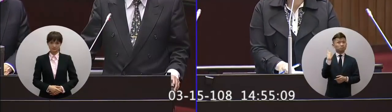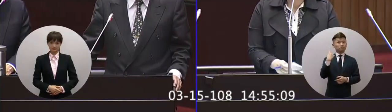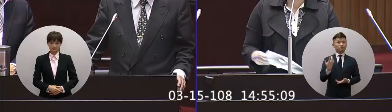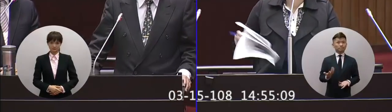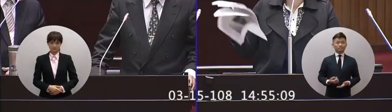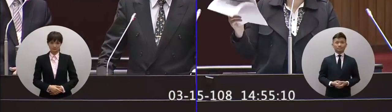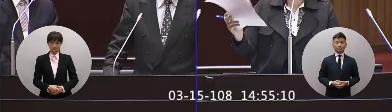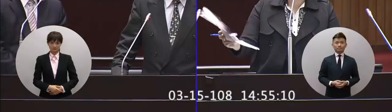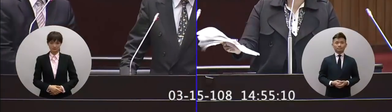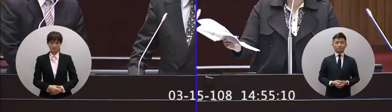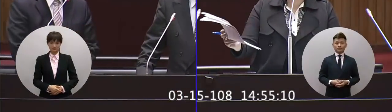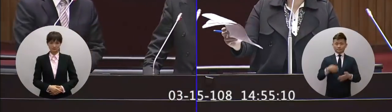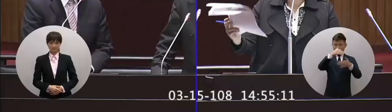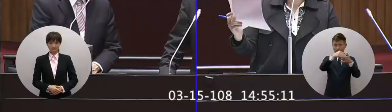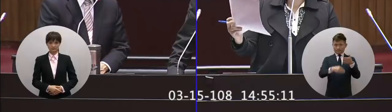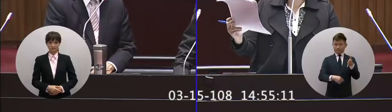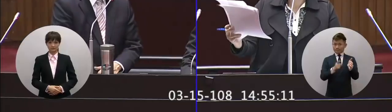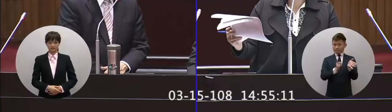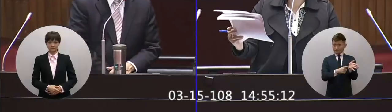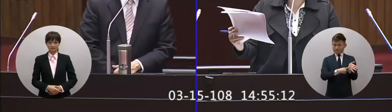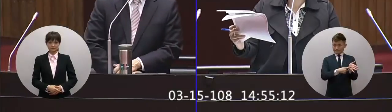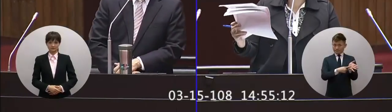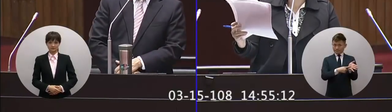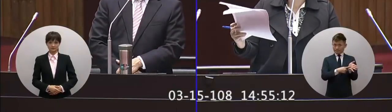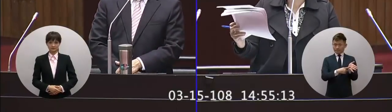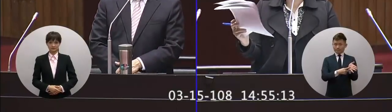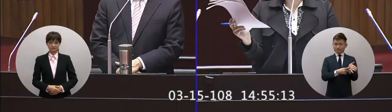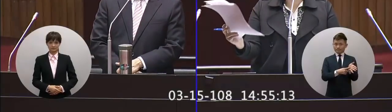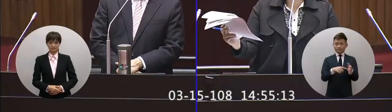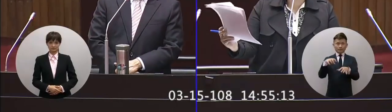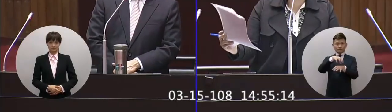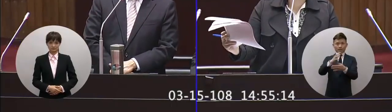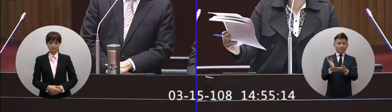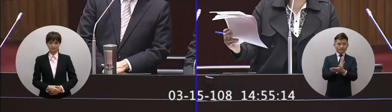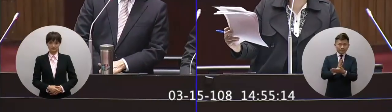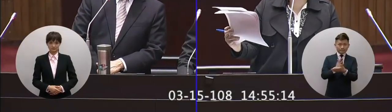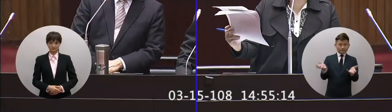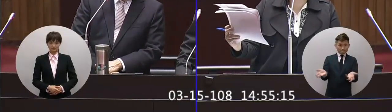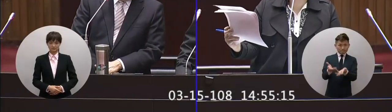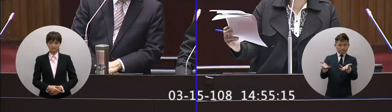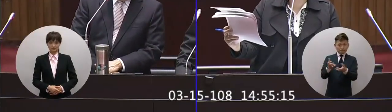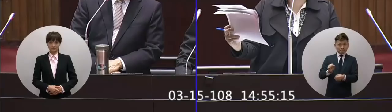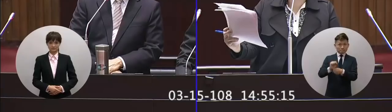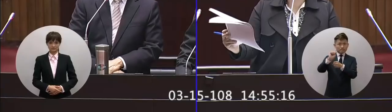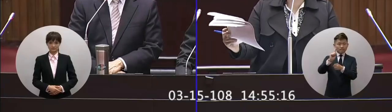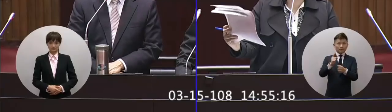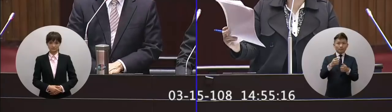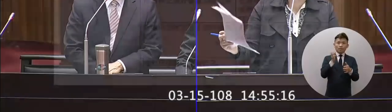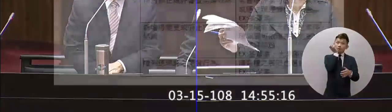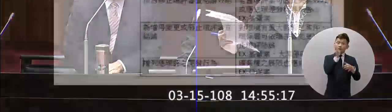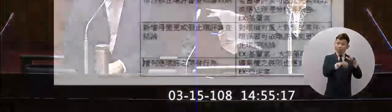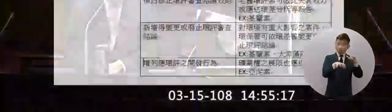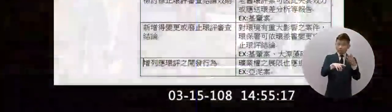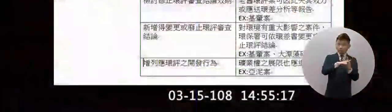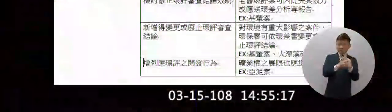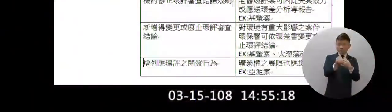因为这个条文要增加这个环评开发的行为，包含矿业权的展现也